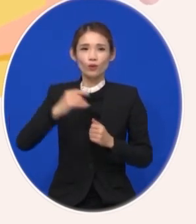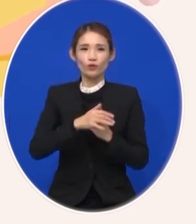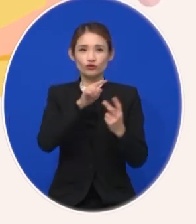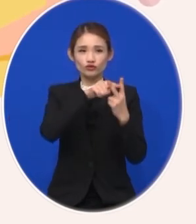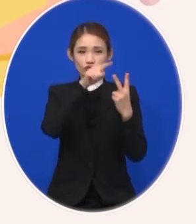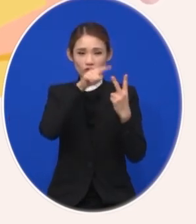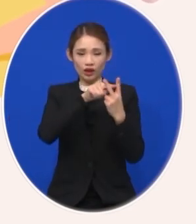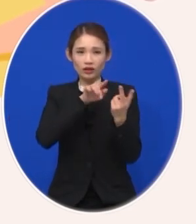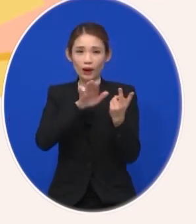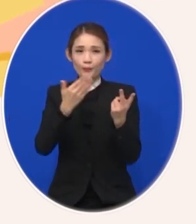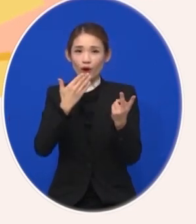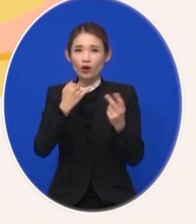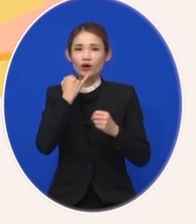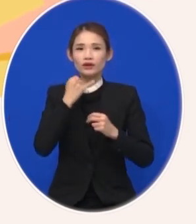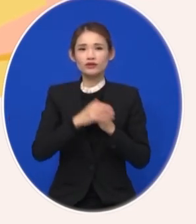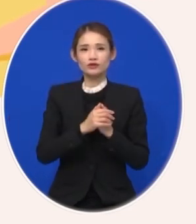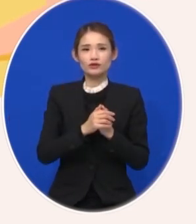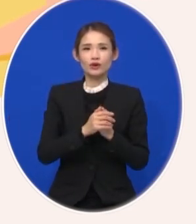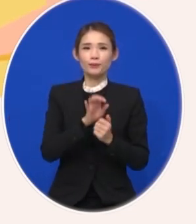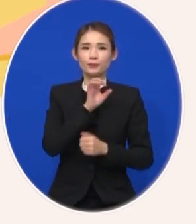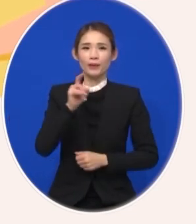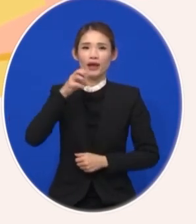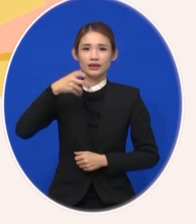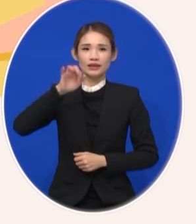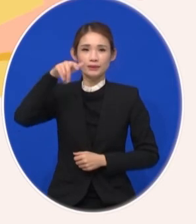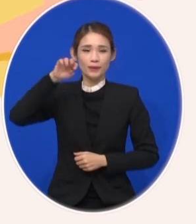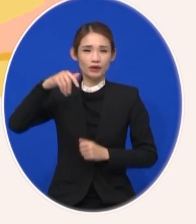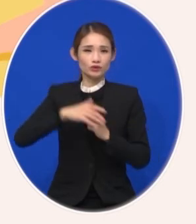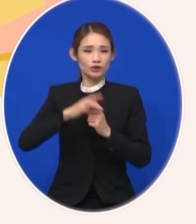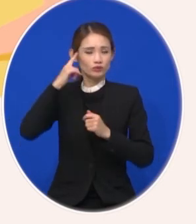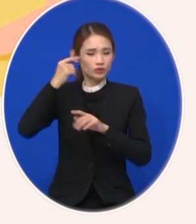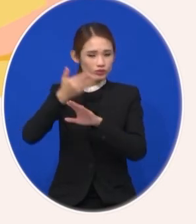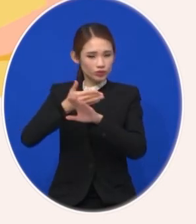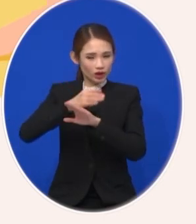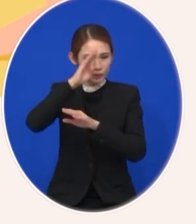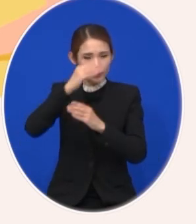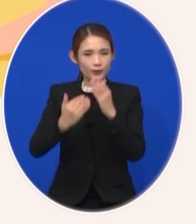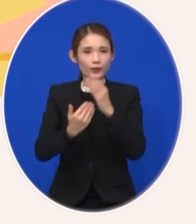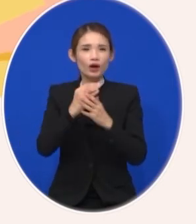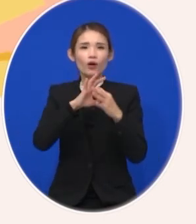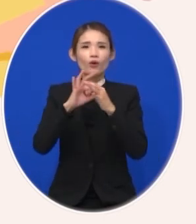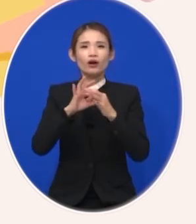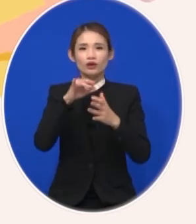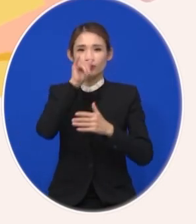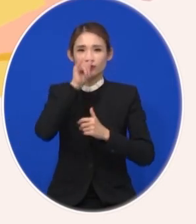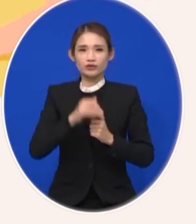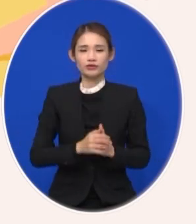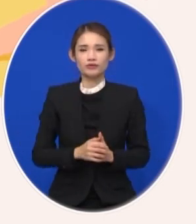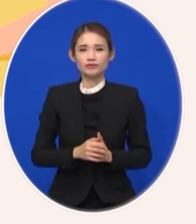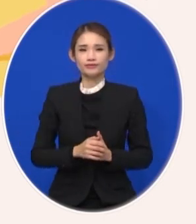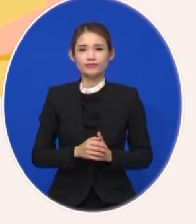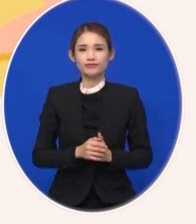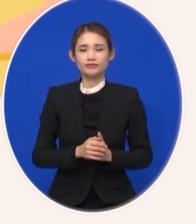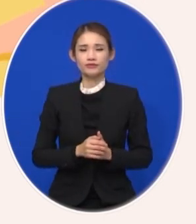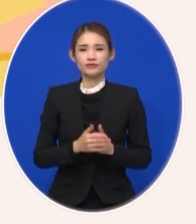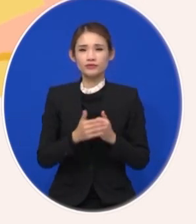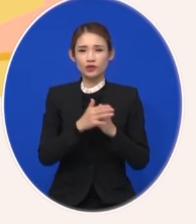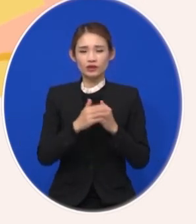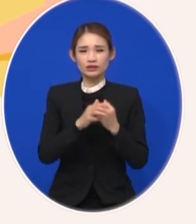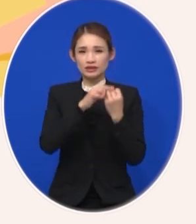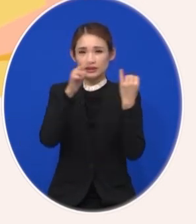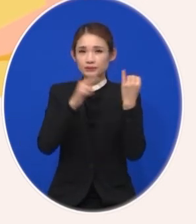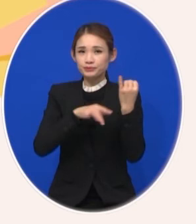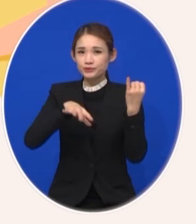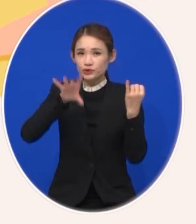가능합니다. 하지만 메티마졸의 경우 두피의 선천성 피부 무형성과 관련될 수 있습니다. 따라서